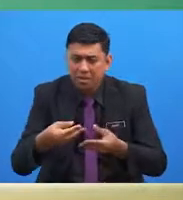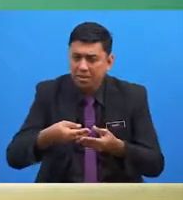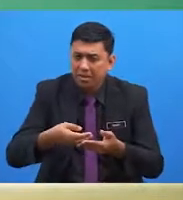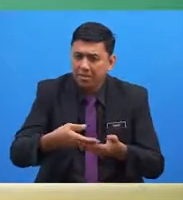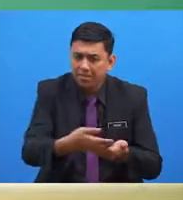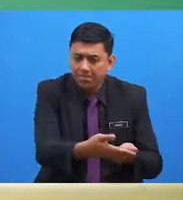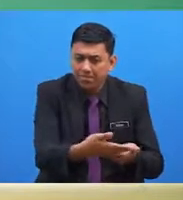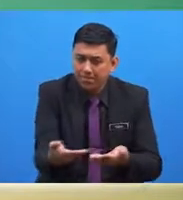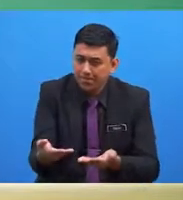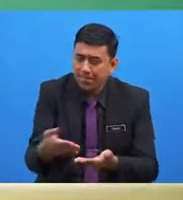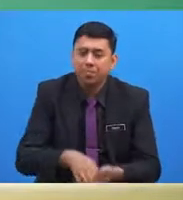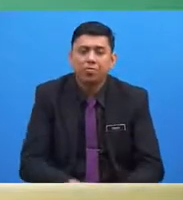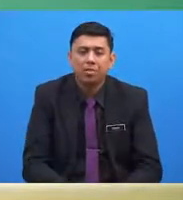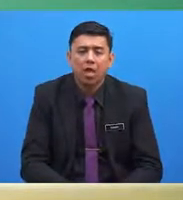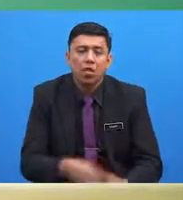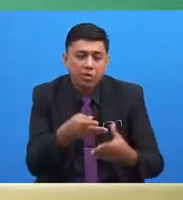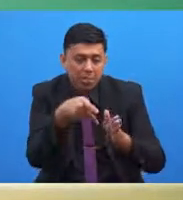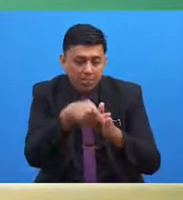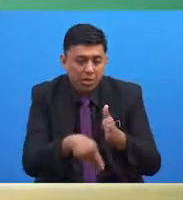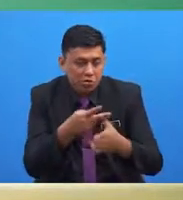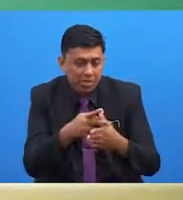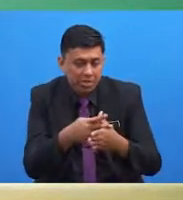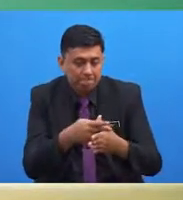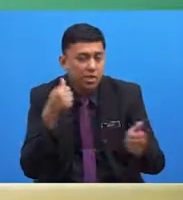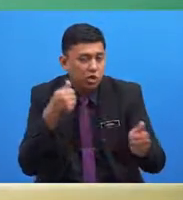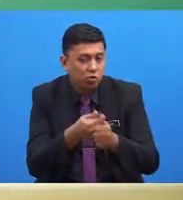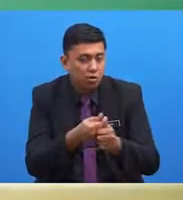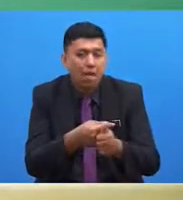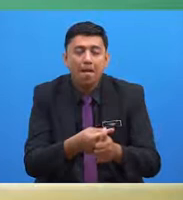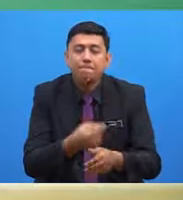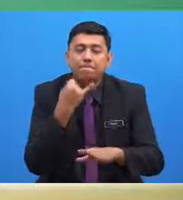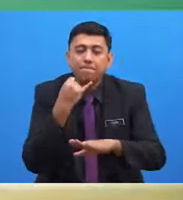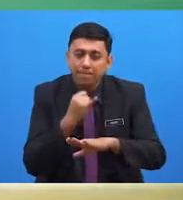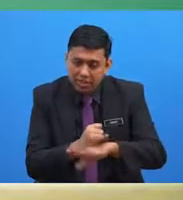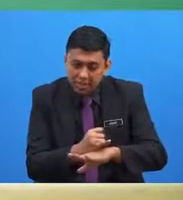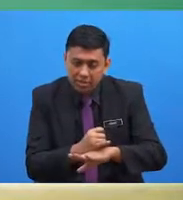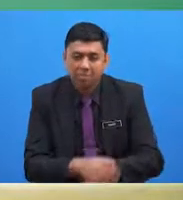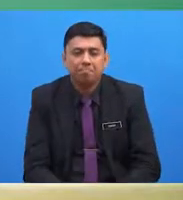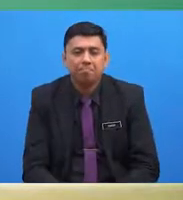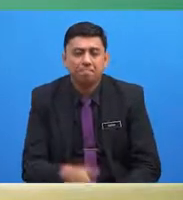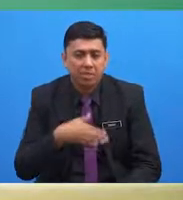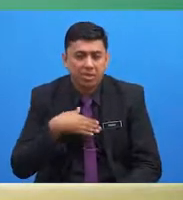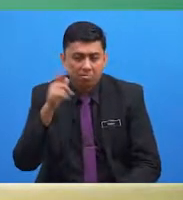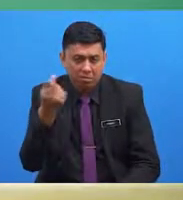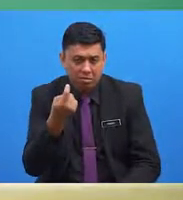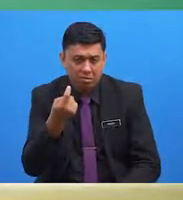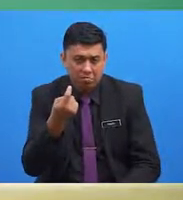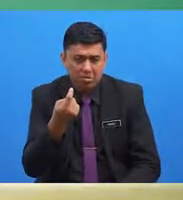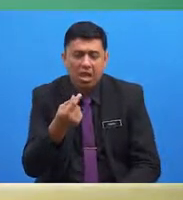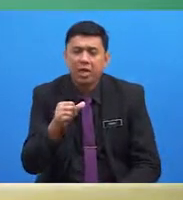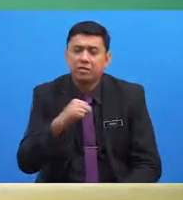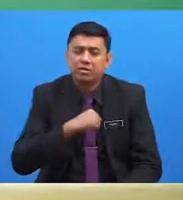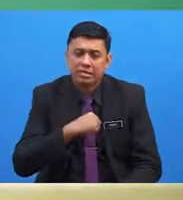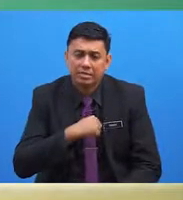diagihkan antara perkongsi mengikut perjanjian. Manakala bagi milikan tunggal, ianya dinikmati oleh